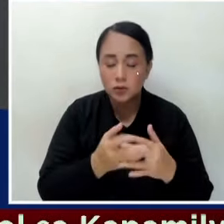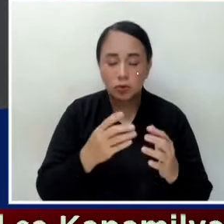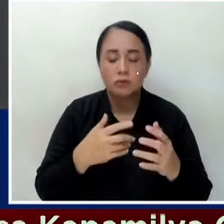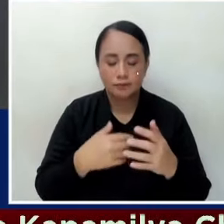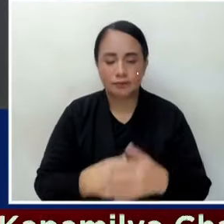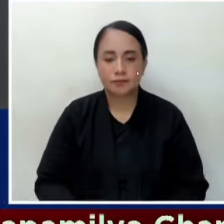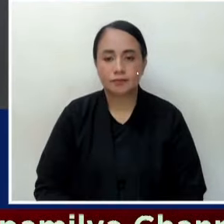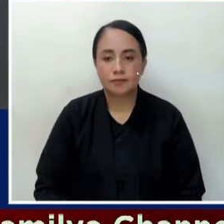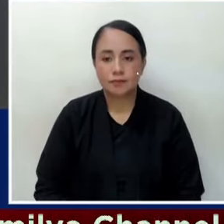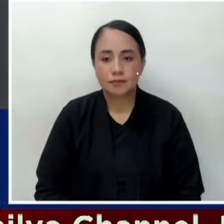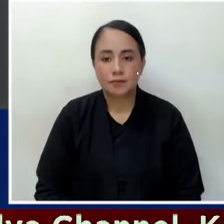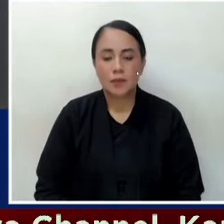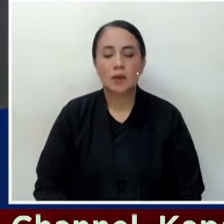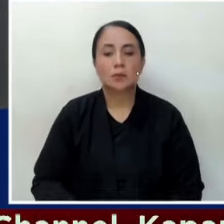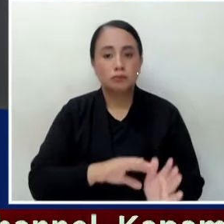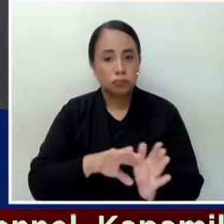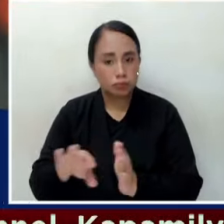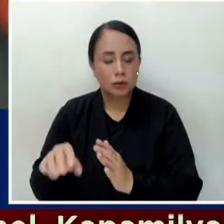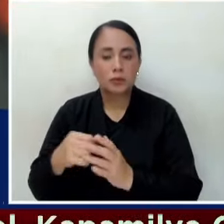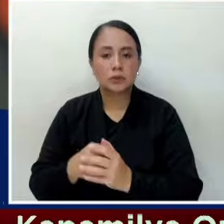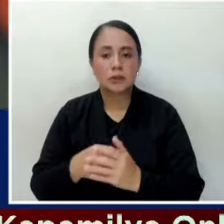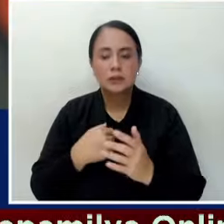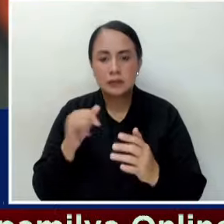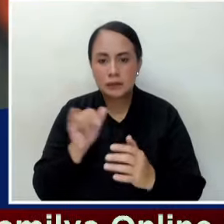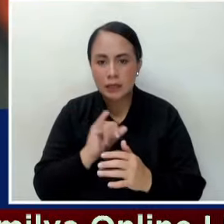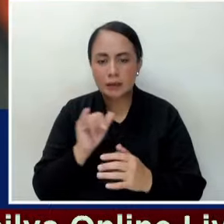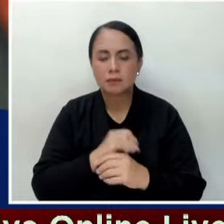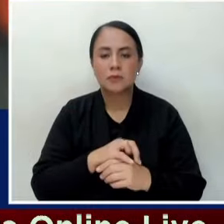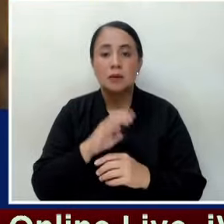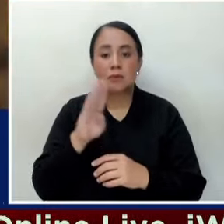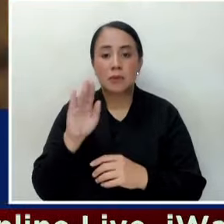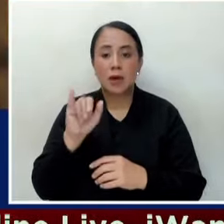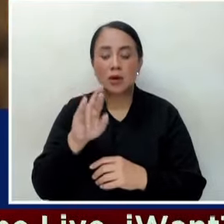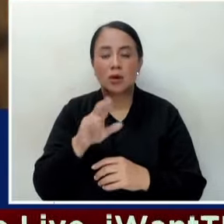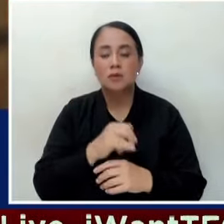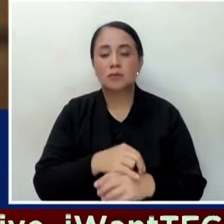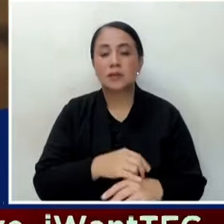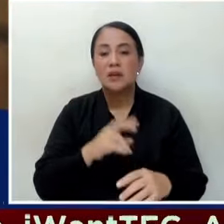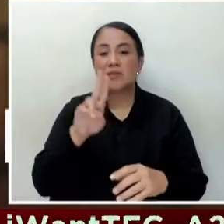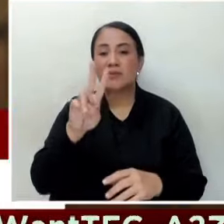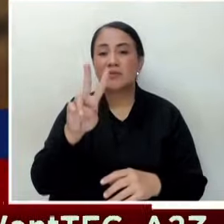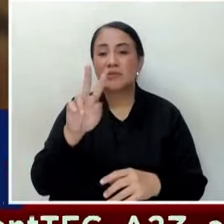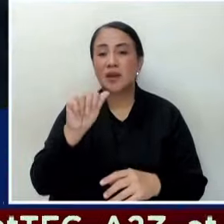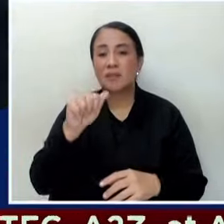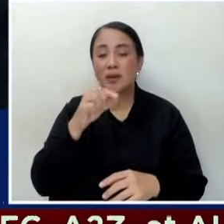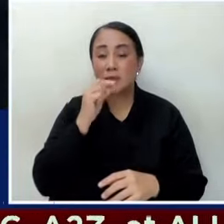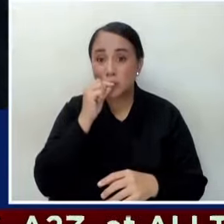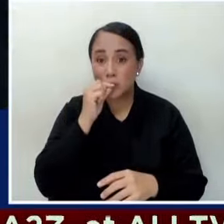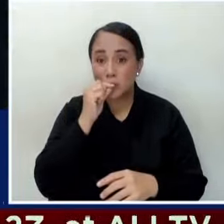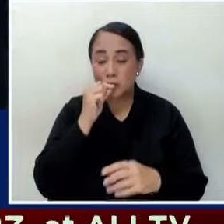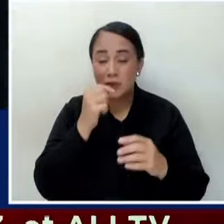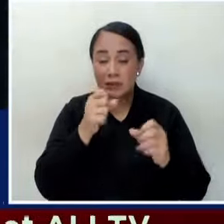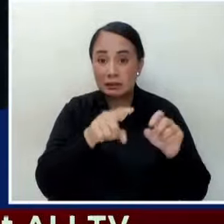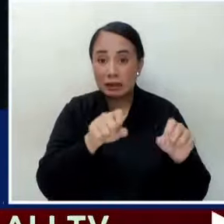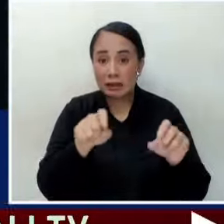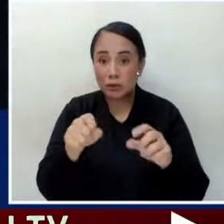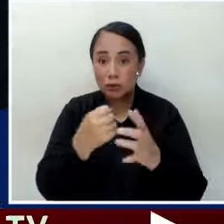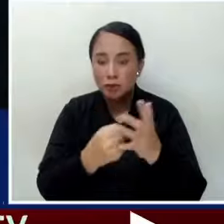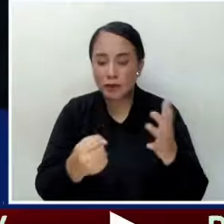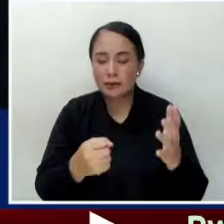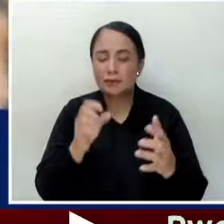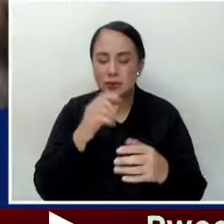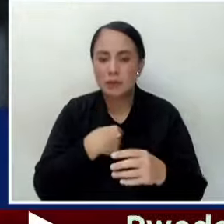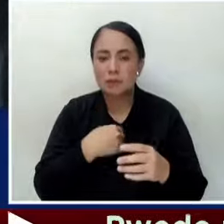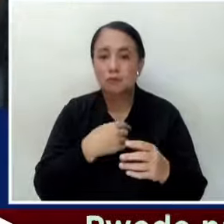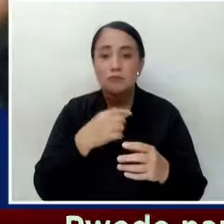kaso. Bukod dito, hinahabol din ng BIR ang mga ilegal na vape seller at supplier. Nitong nakaraang buwan, ni-raid